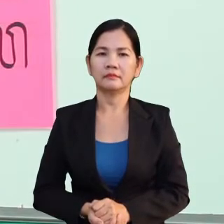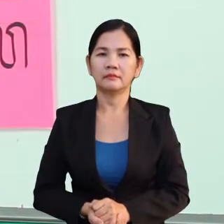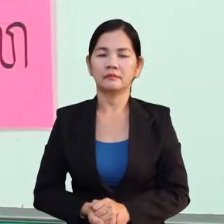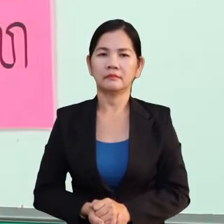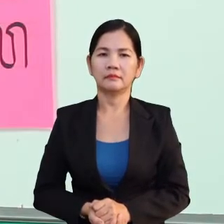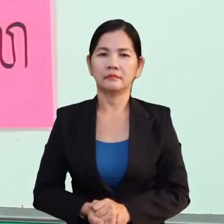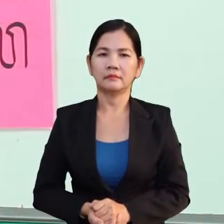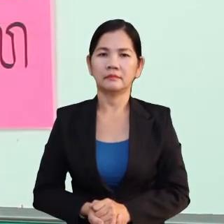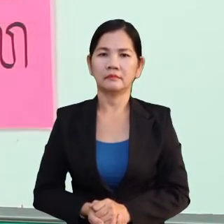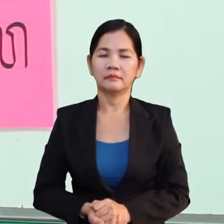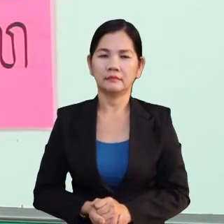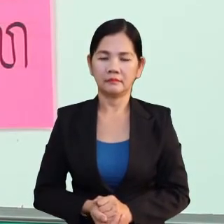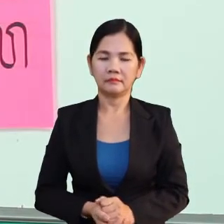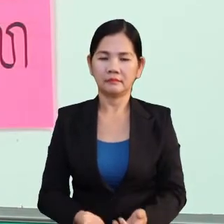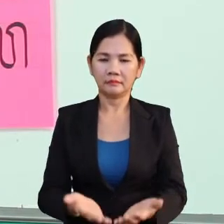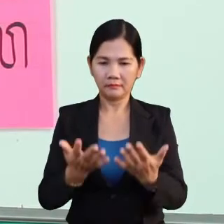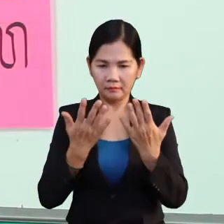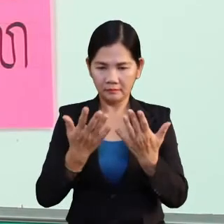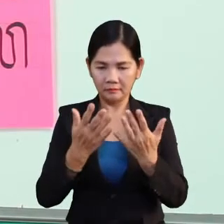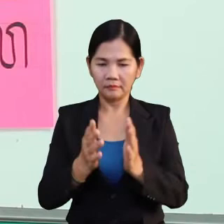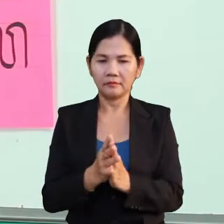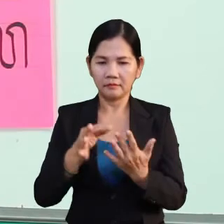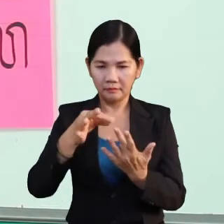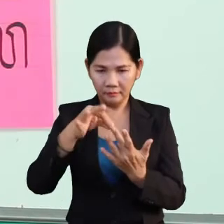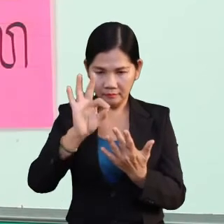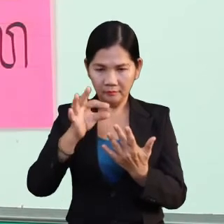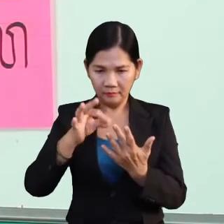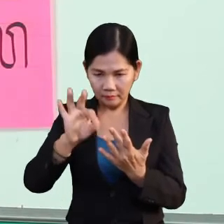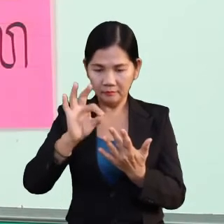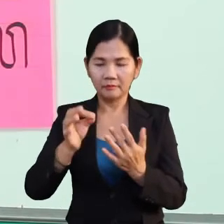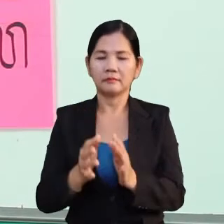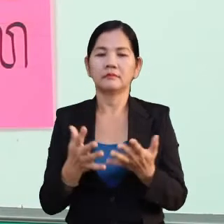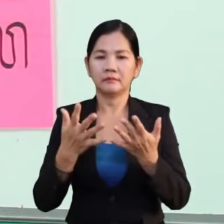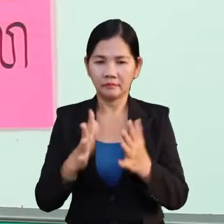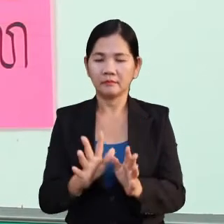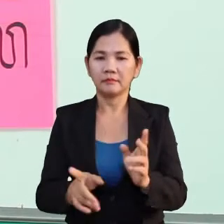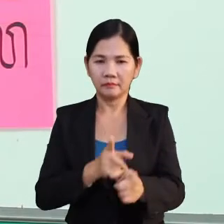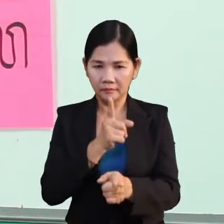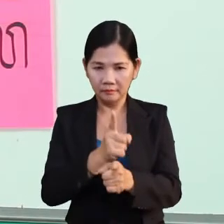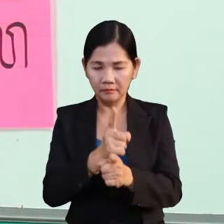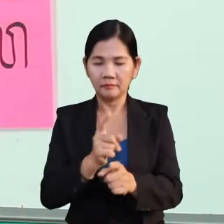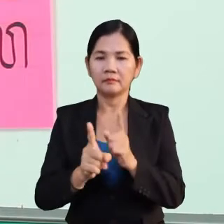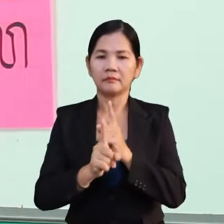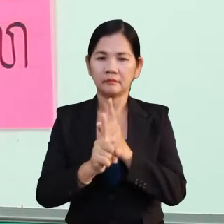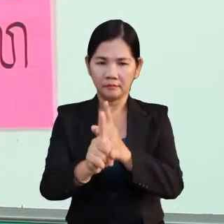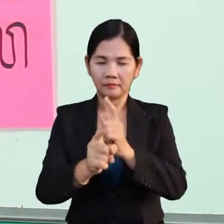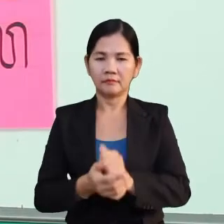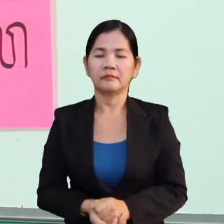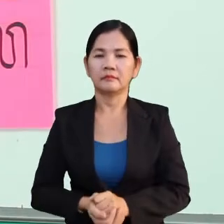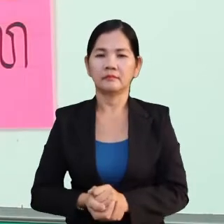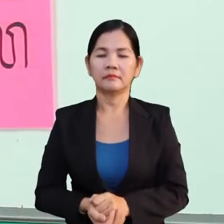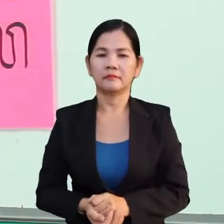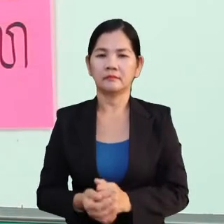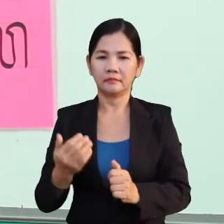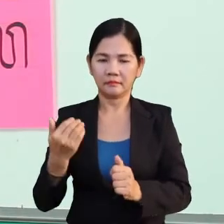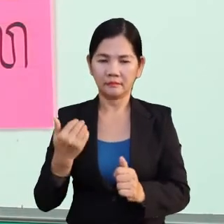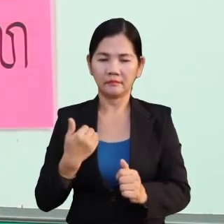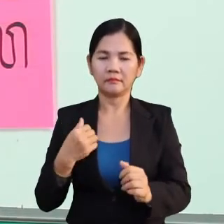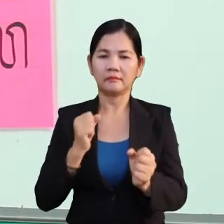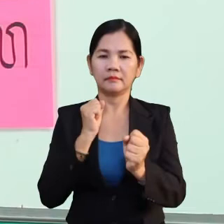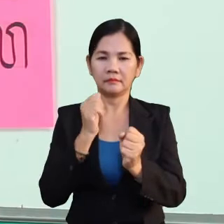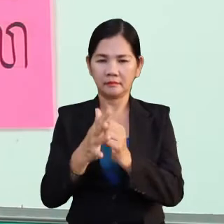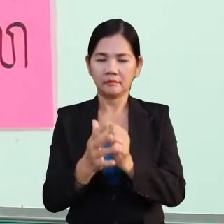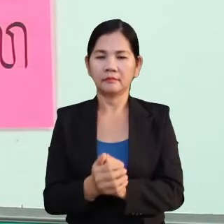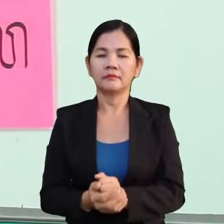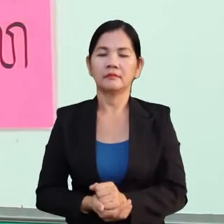ចាឥឡូវកូនចាំផ្ទៀងផ្ទាត់ចម្លើយដែលកូនបានធ្វើជាមួយនឹងអ្នកគ្រូត្រឹមត្រូវដែរឬទេណាចាឥឡូវអ្នកគ្រូចាប់ផ្ដើមពិ